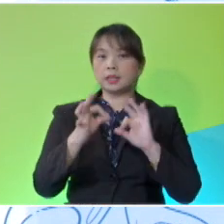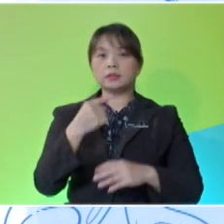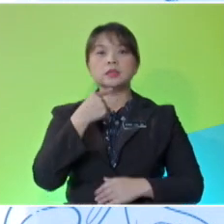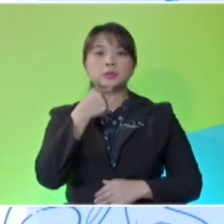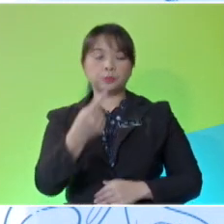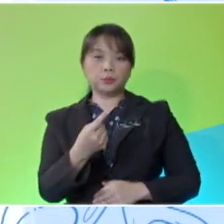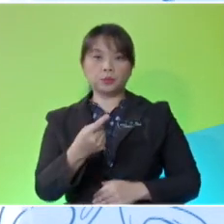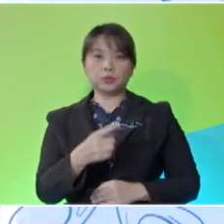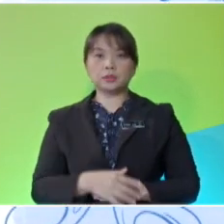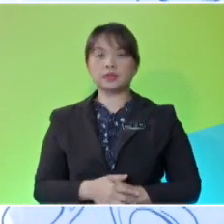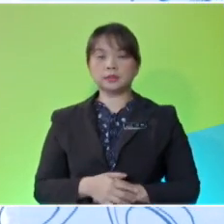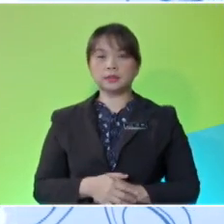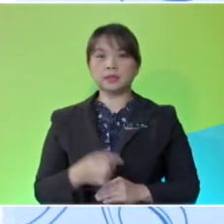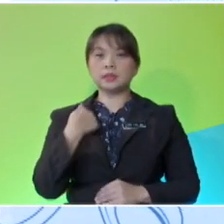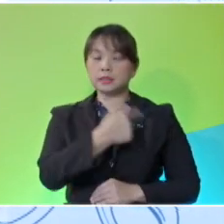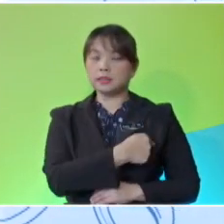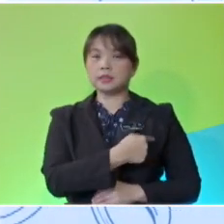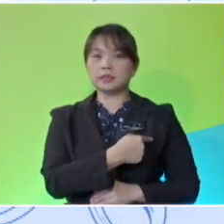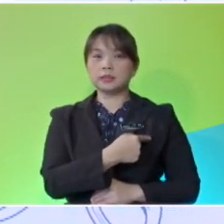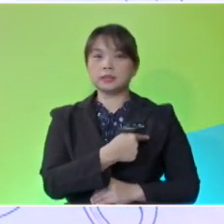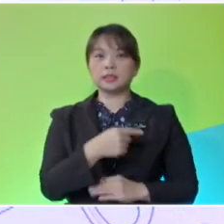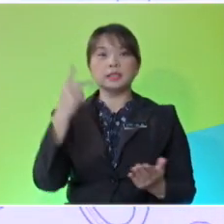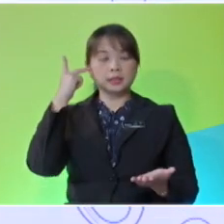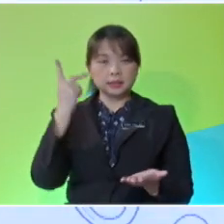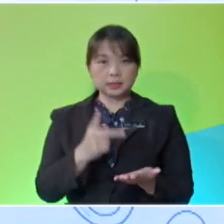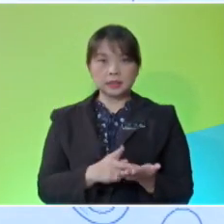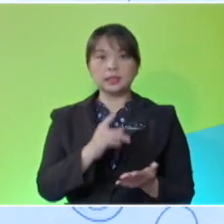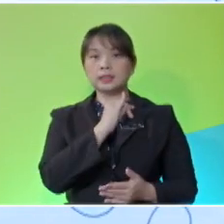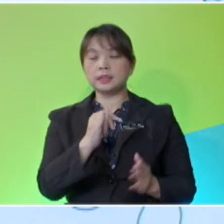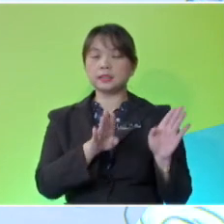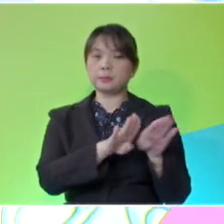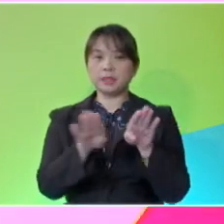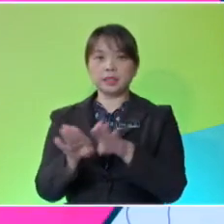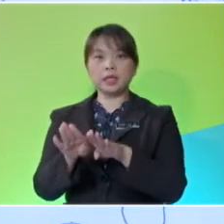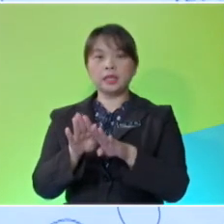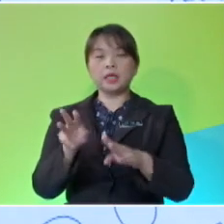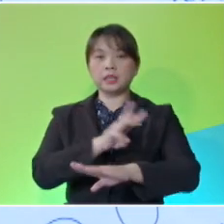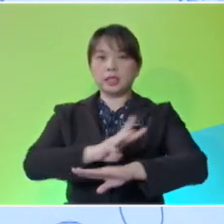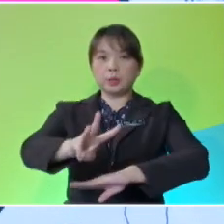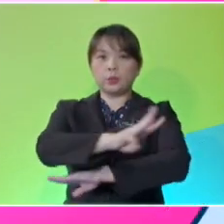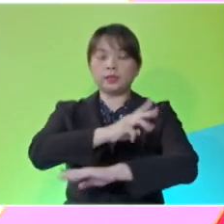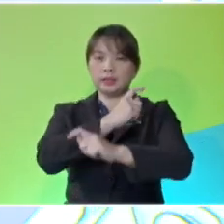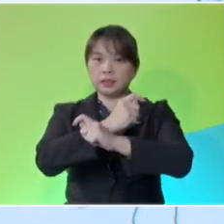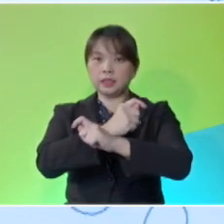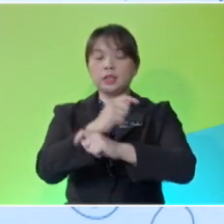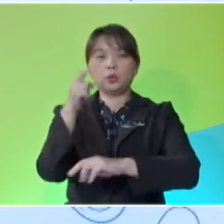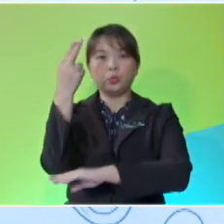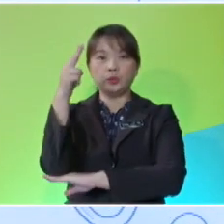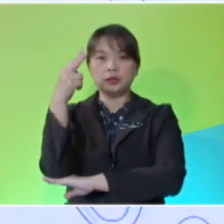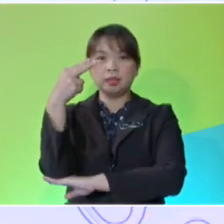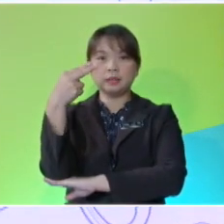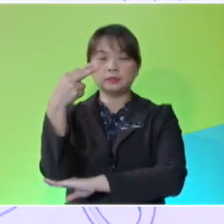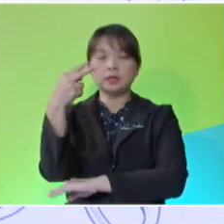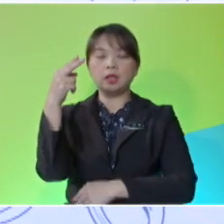istilah lain kita kenali sebagai kawasan tadahan hujan itu bermaksud kawasan hutan Oke kawasan hutan menggunakan